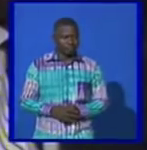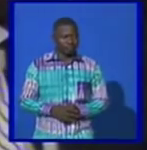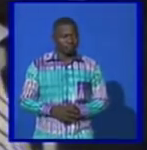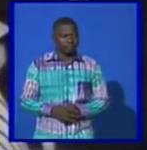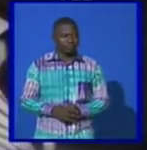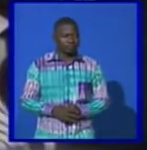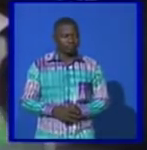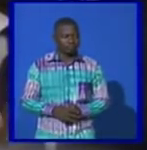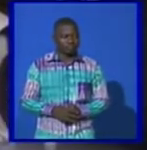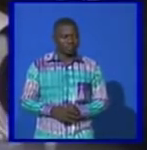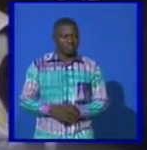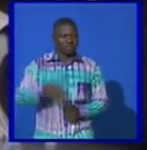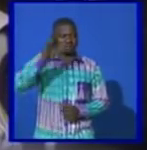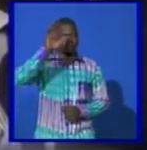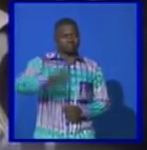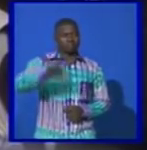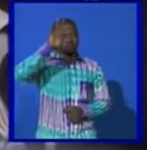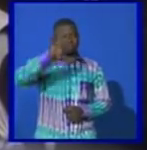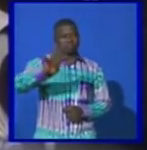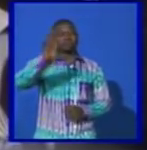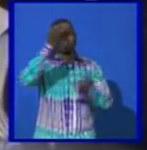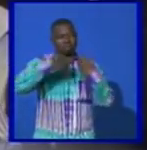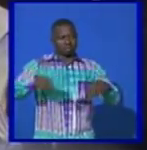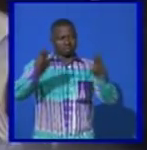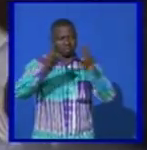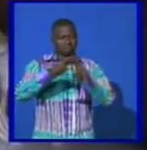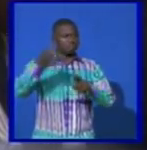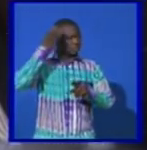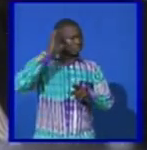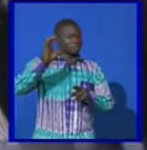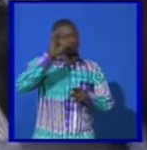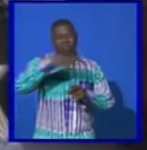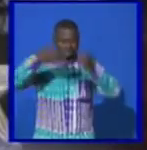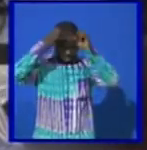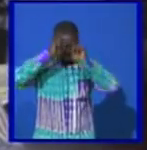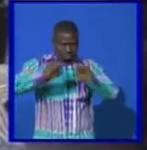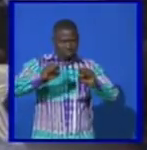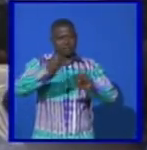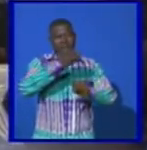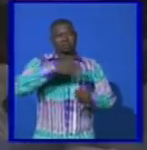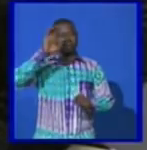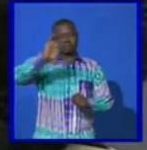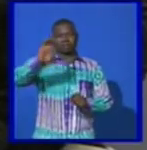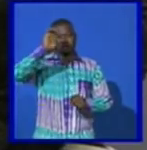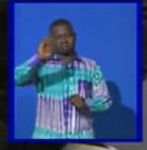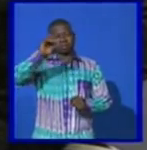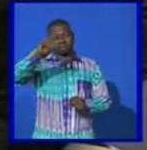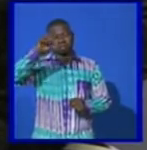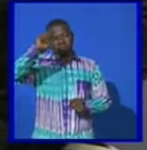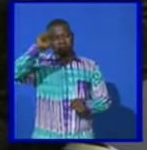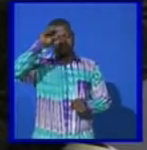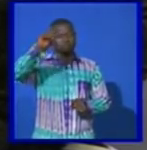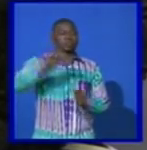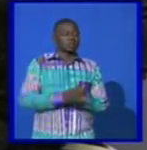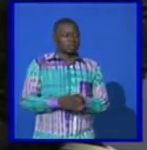La 54e session ordinaire de la conférence des chefs d'État et gouvernement de la CEDEAO, la Communauté économique des États de l'Afrique de l'Ouest,